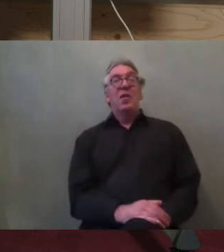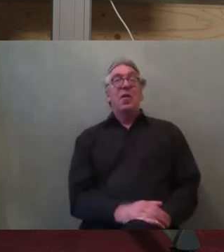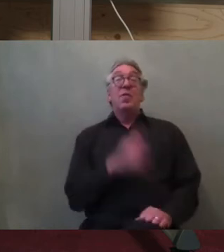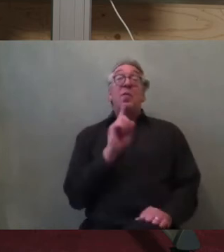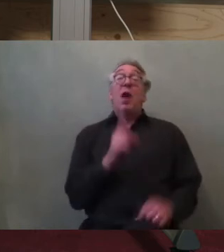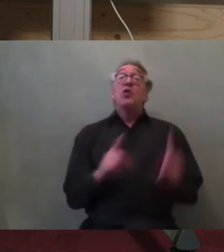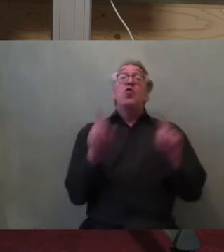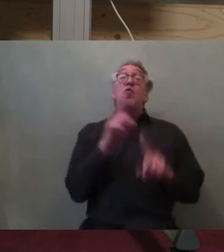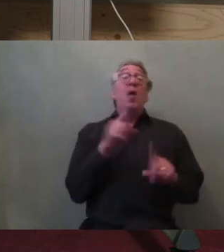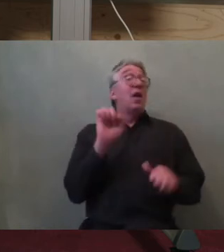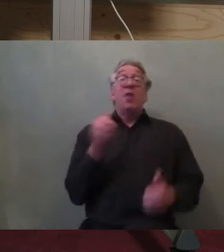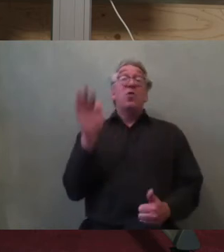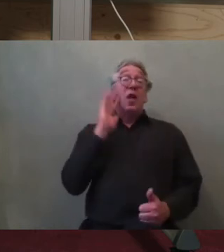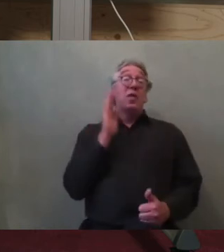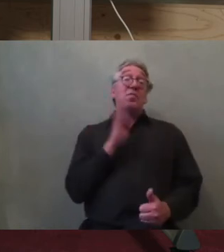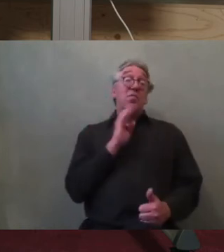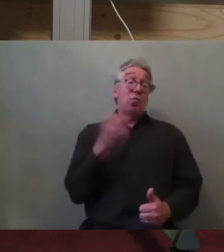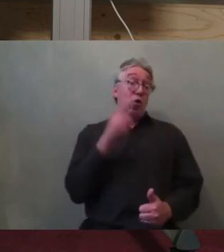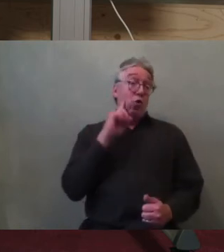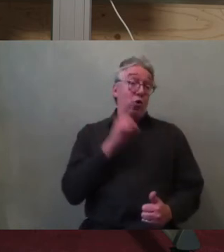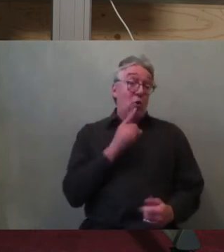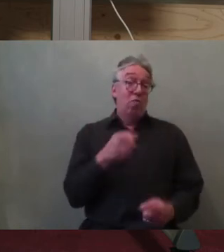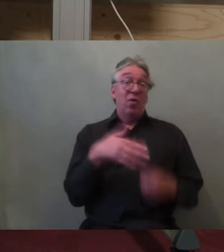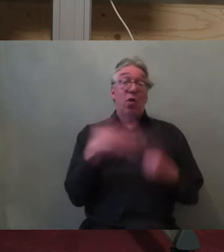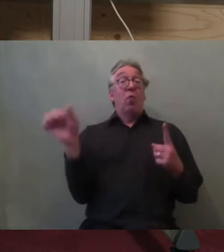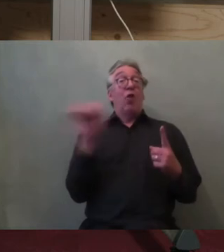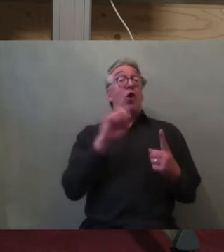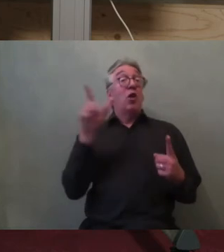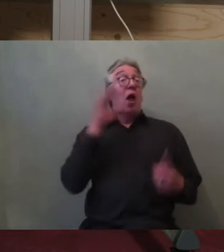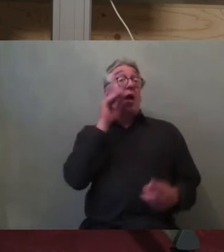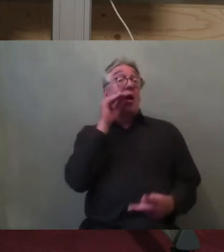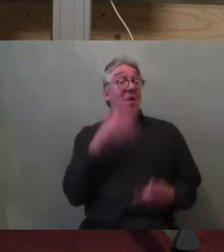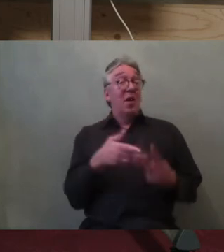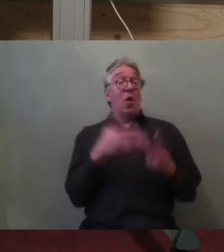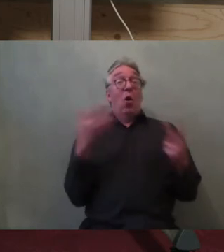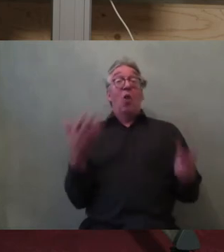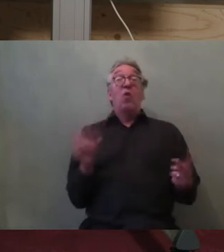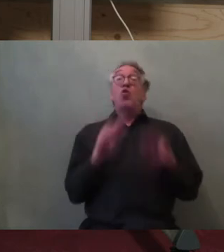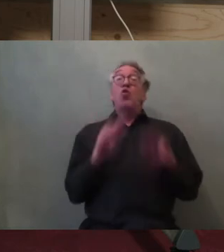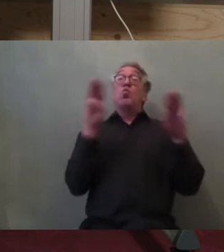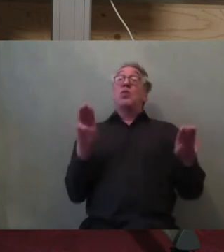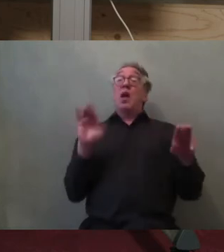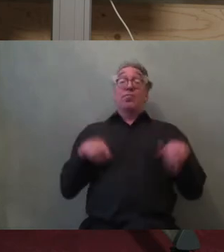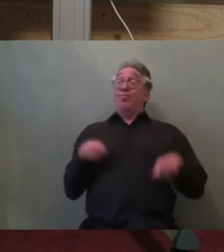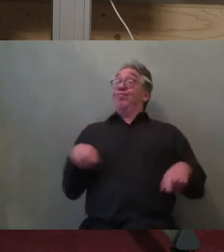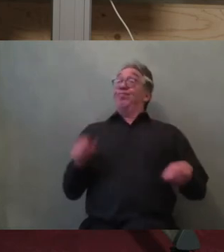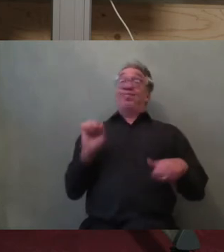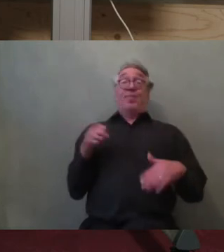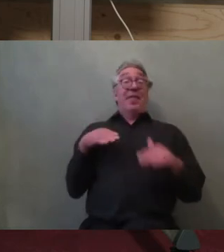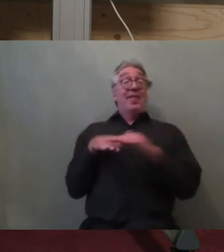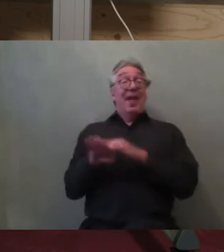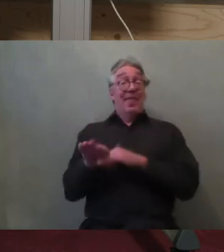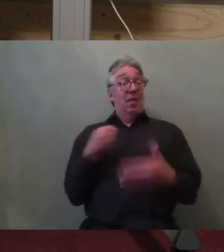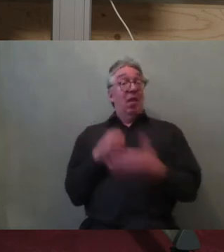omdat je bijvoorbeeld doof bent of van een andere taal spreekt, of omdat je het museum niet in kan en daardoor überhaupt geen toegang